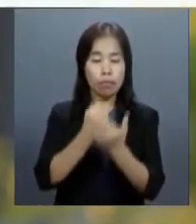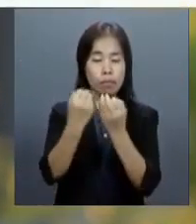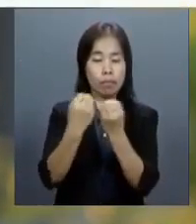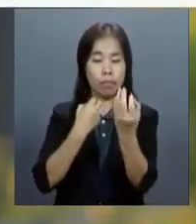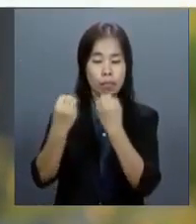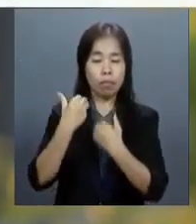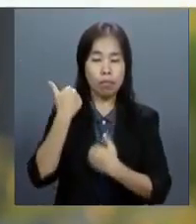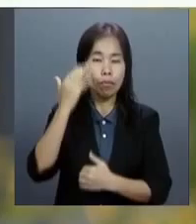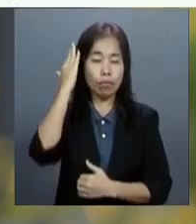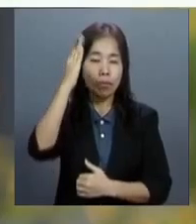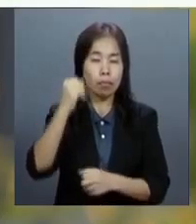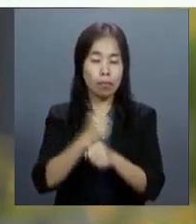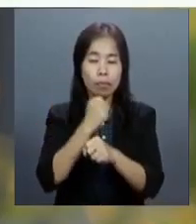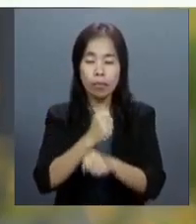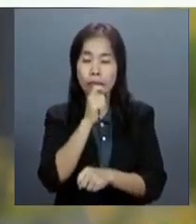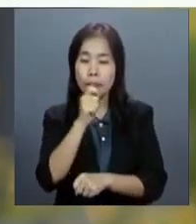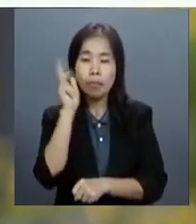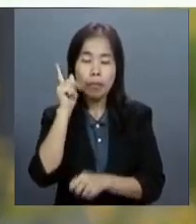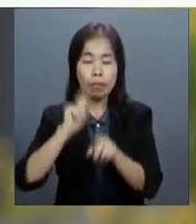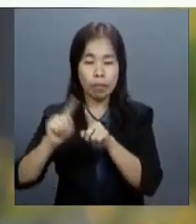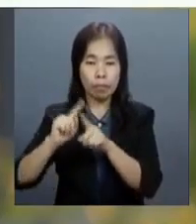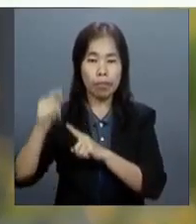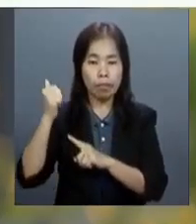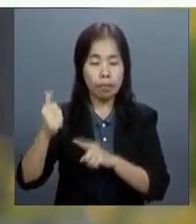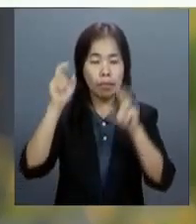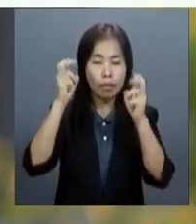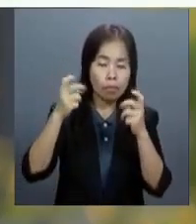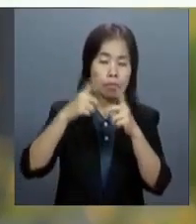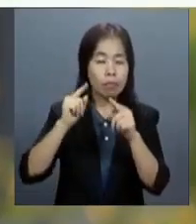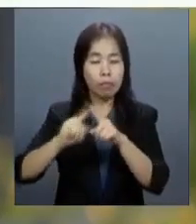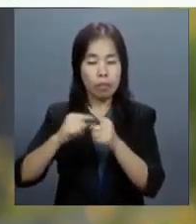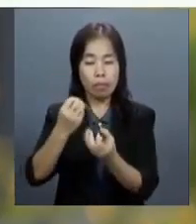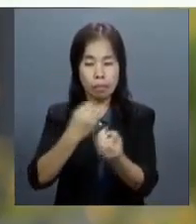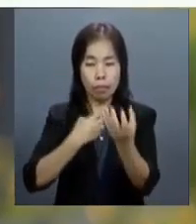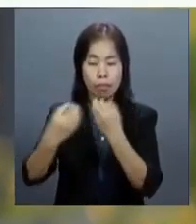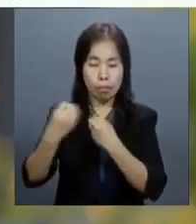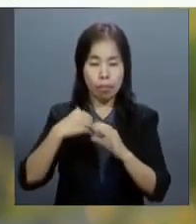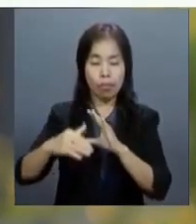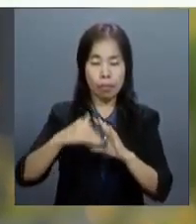เมือง Citizen Reporter ได้ค่ะเพียงแบ่งปันเรื่องราวหรือมุมมองใกล้ตัวเข้ามาที่